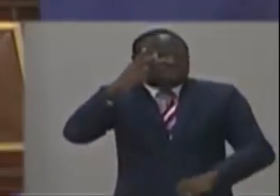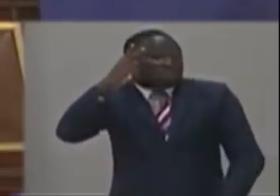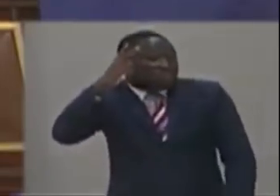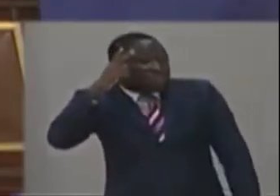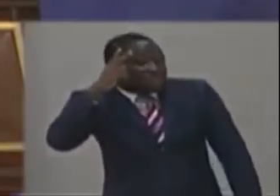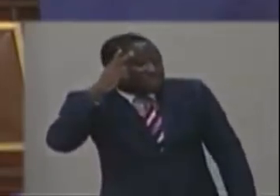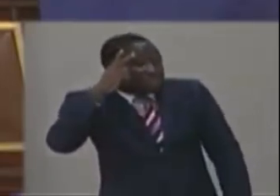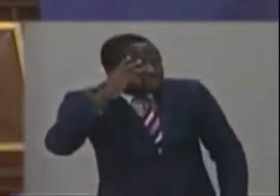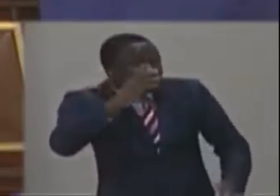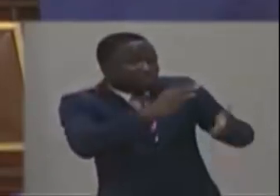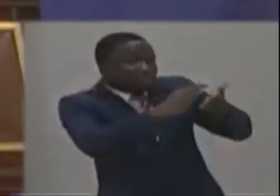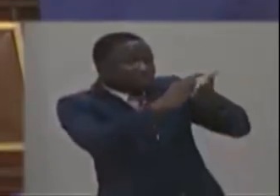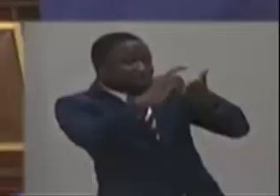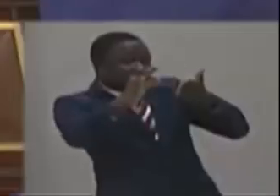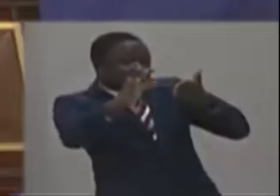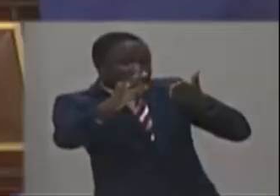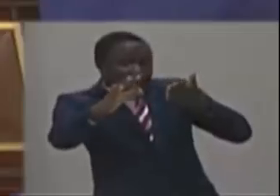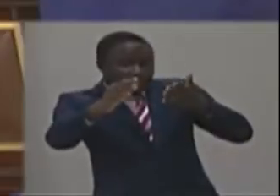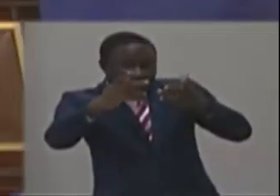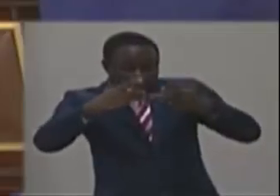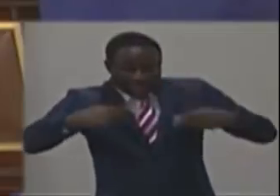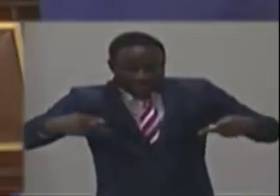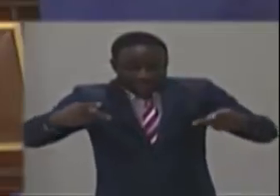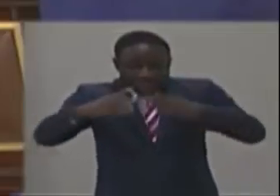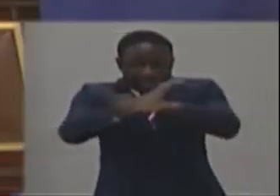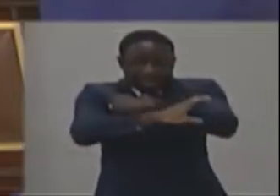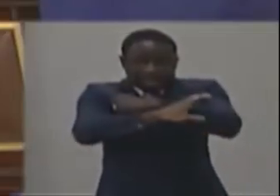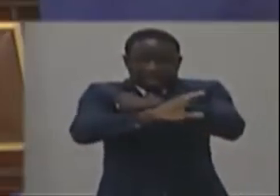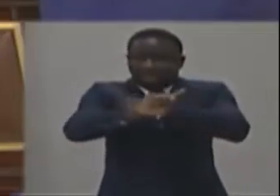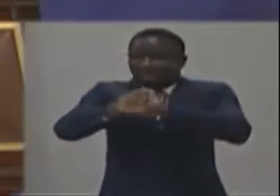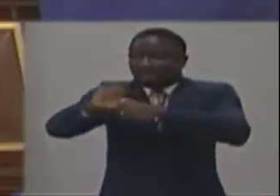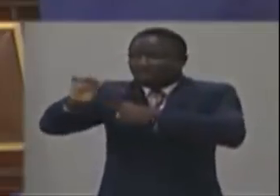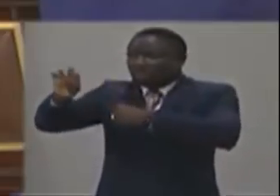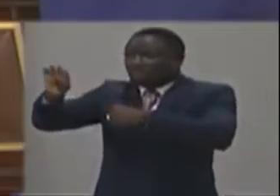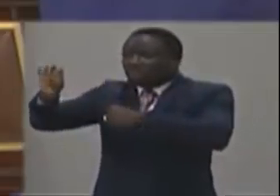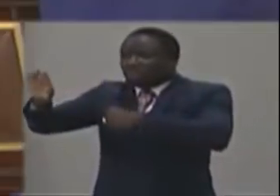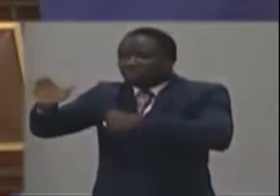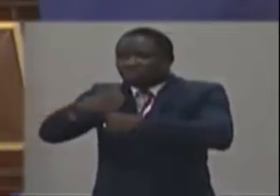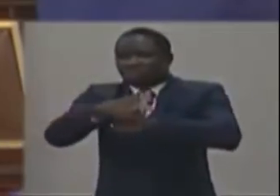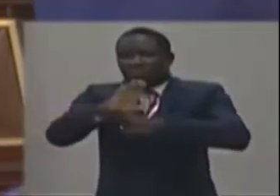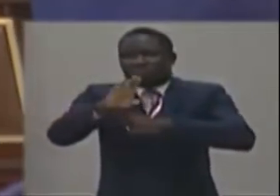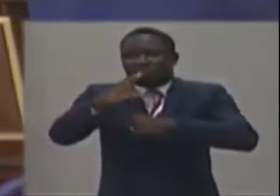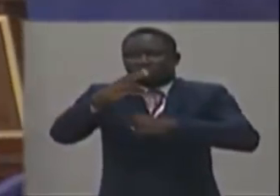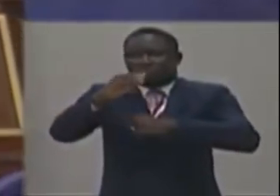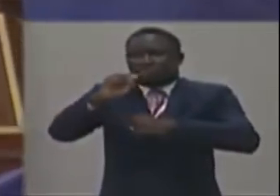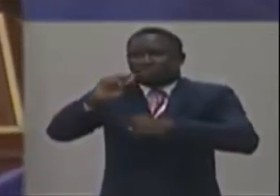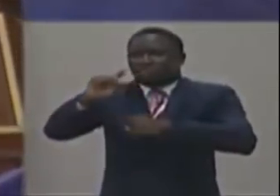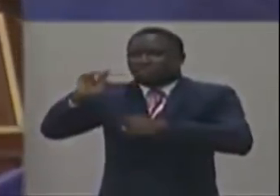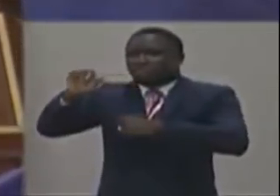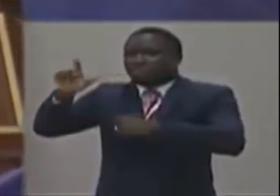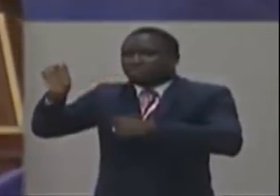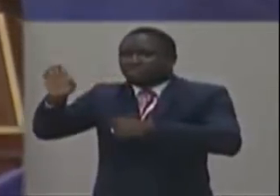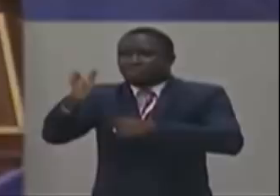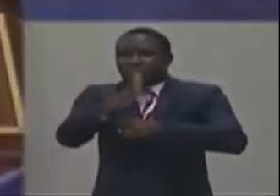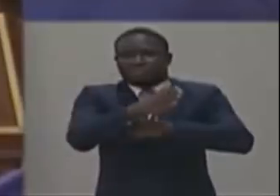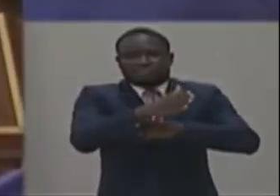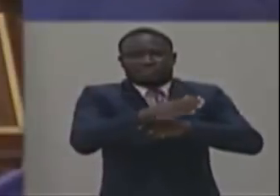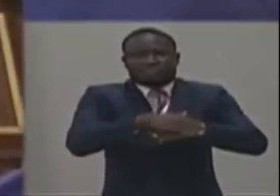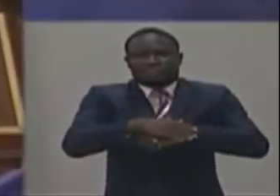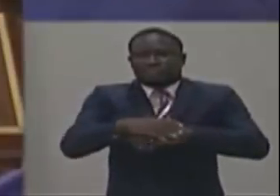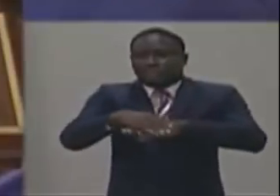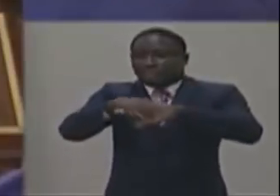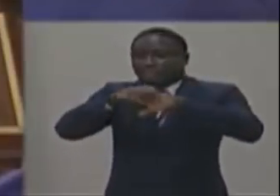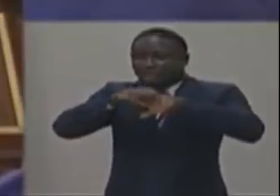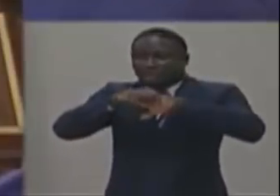attendez, prenez note. Pleine de cailles, pleine d'obèques, pleine Chantal, pleine Campérin, pleine